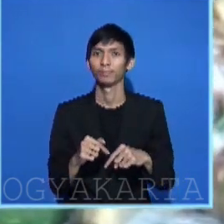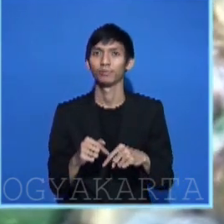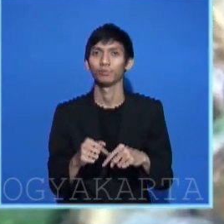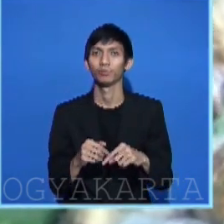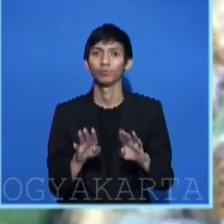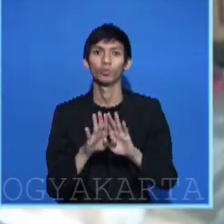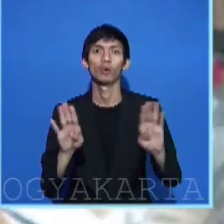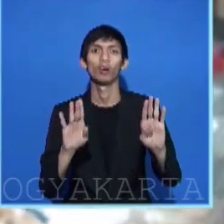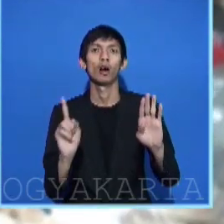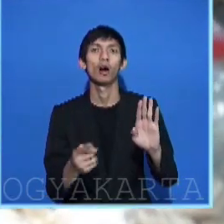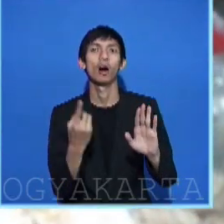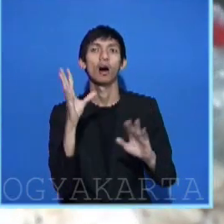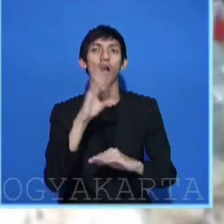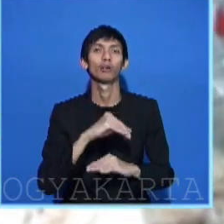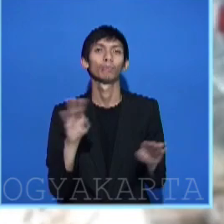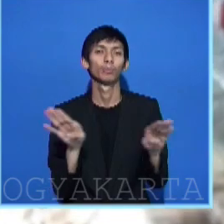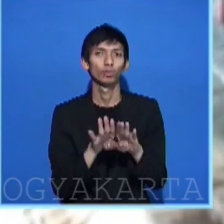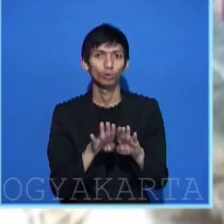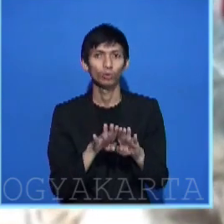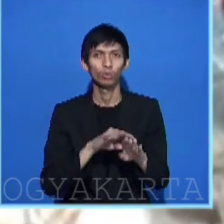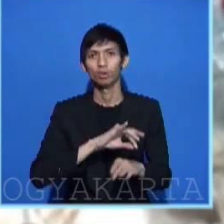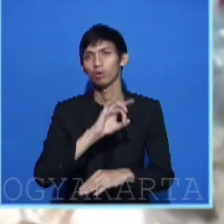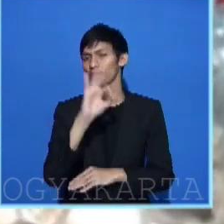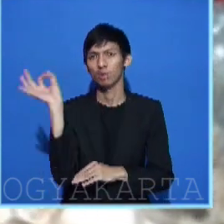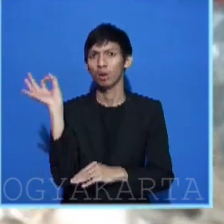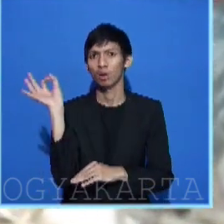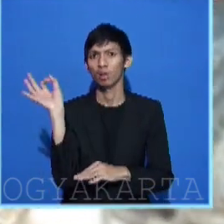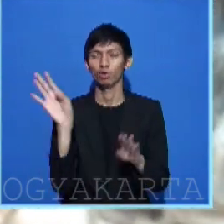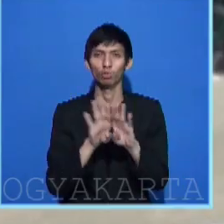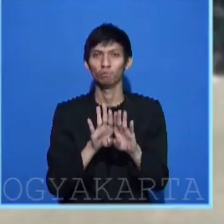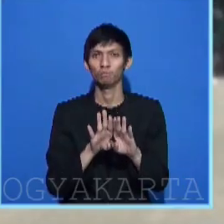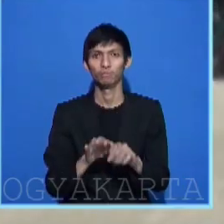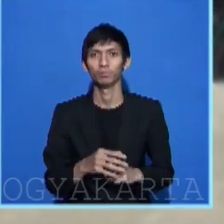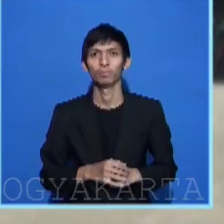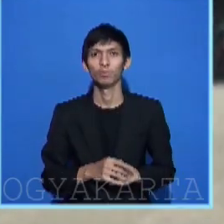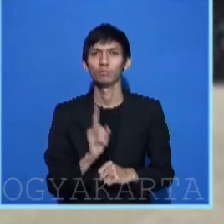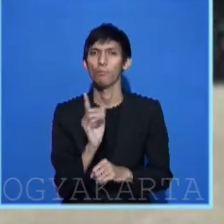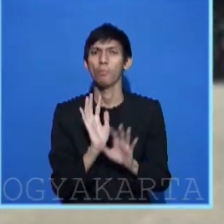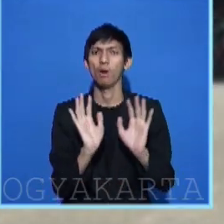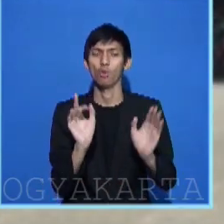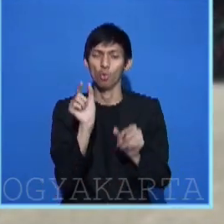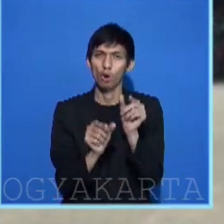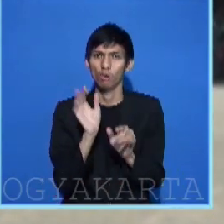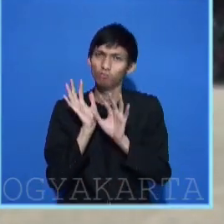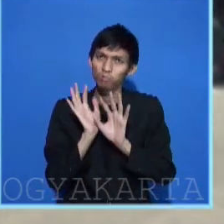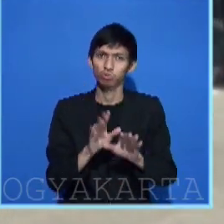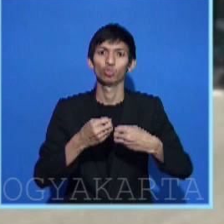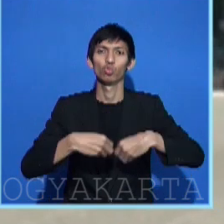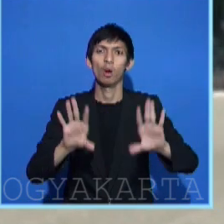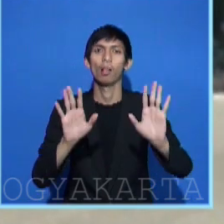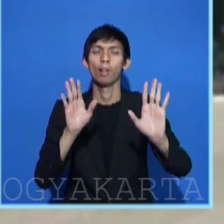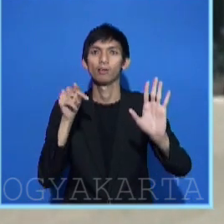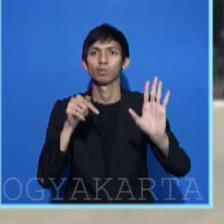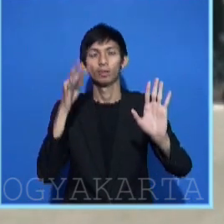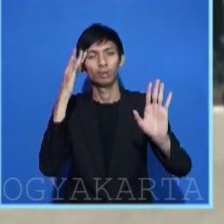dinten mboten wonten dinten ingkang lowong. Ing wekdal sak menika wonten kalih atusan bakul ingkang gelar maneka werni dagangan ing peken desa